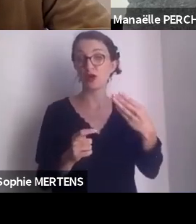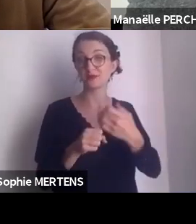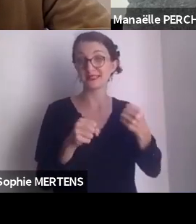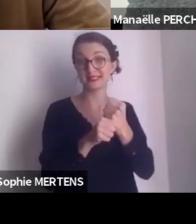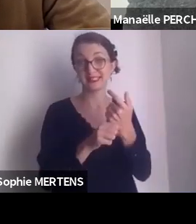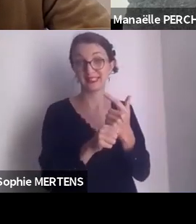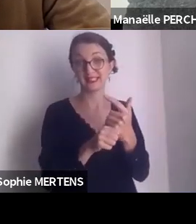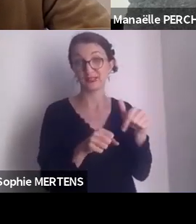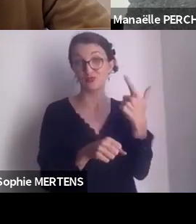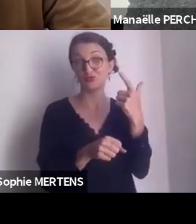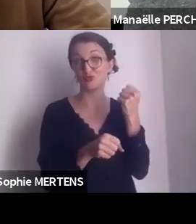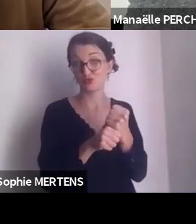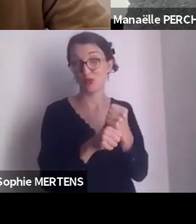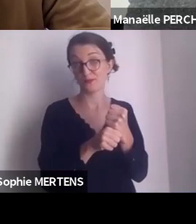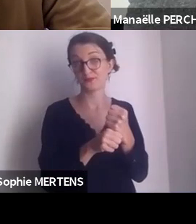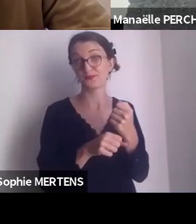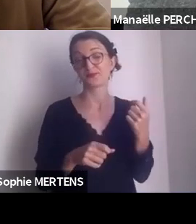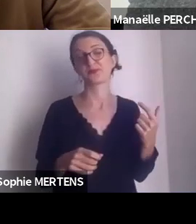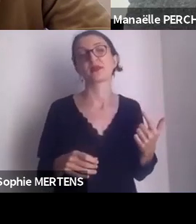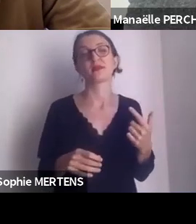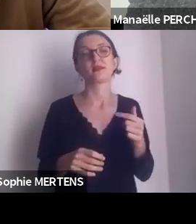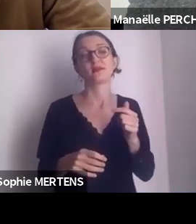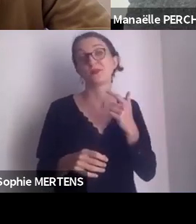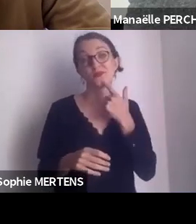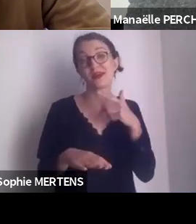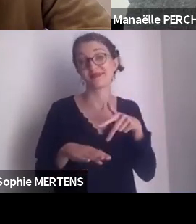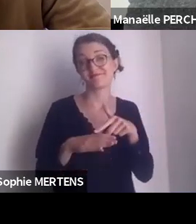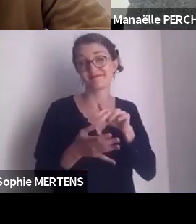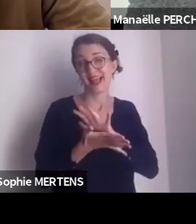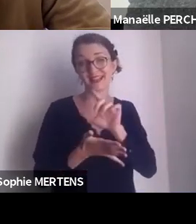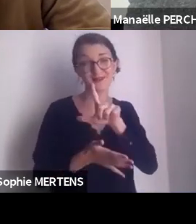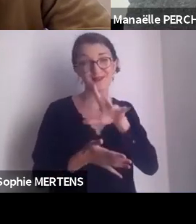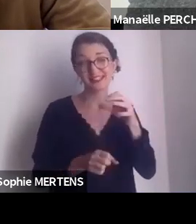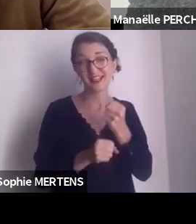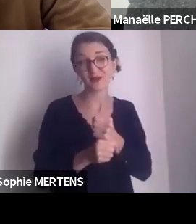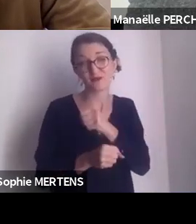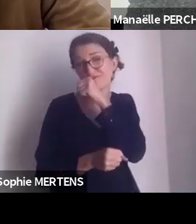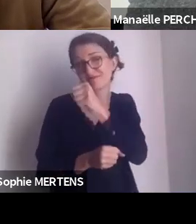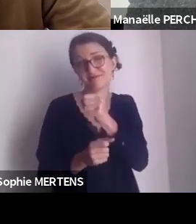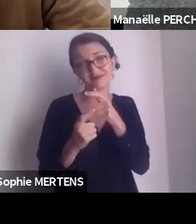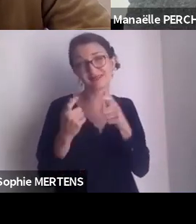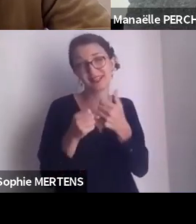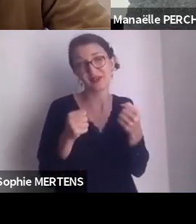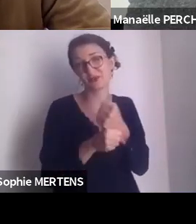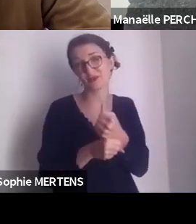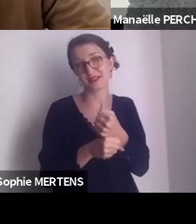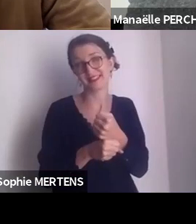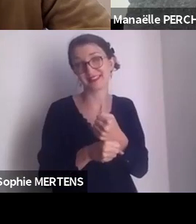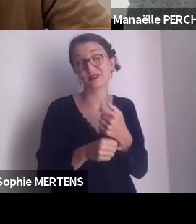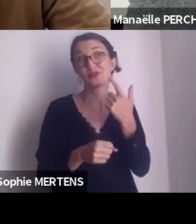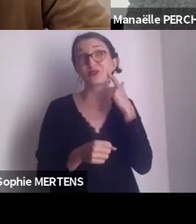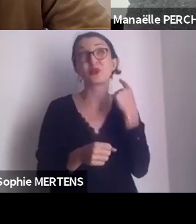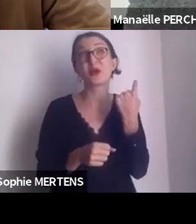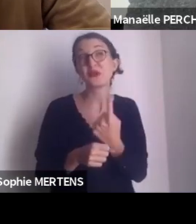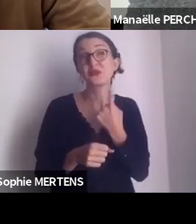Moi, je suis créateur dans l'âme hein, depuis l'âge de 25 ans. Donc, j'ai toujours été à mon compte pratiquement, sauf quelques années où